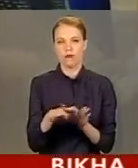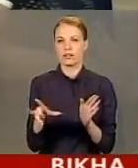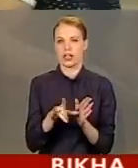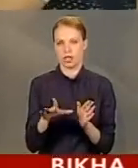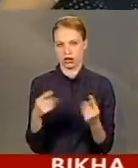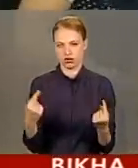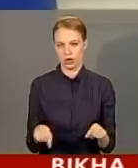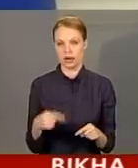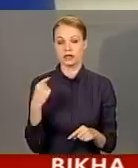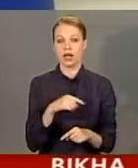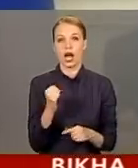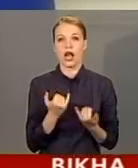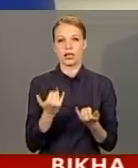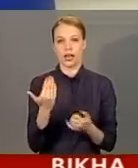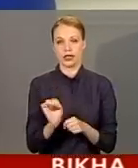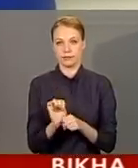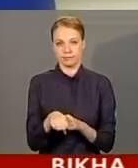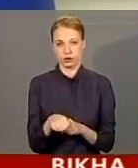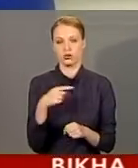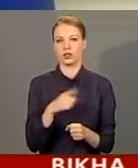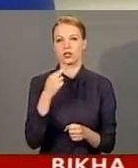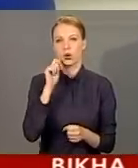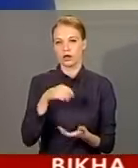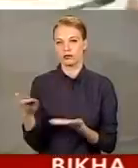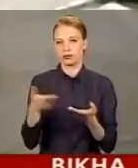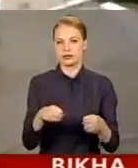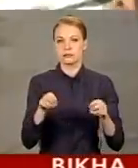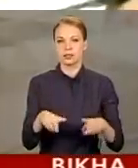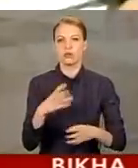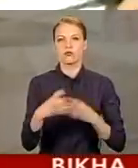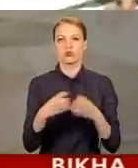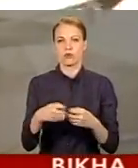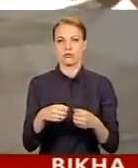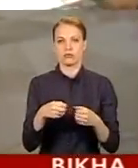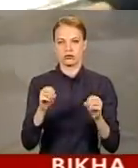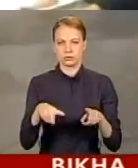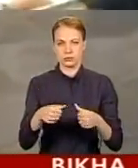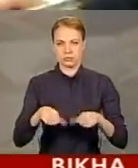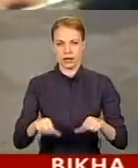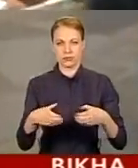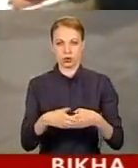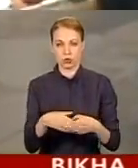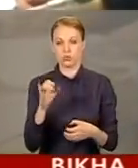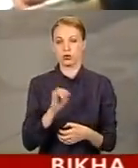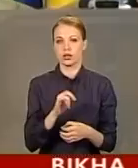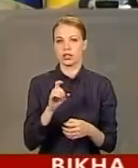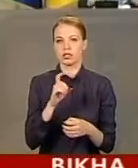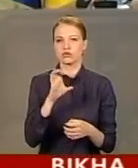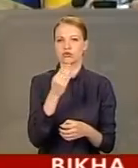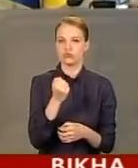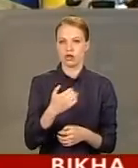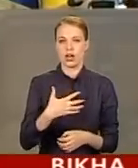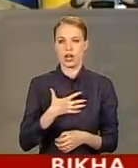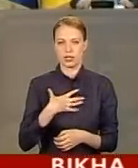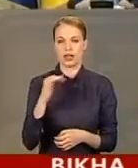енергетична криза. А для її подолання в Україну запросили спеціальну міжнародну експертну групу із США,